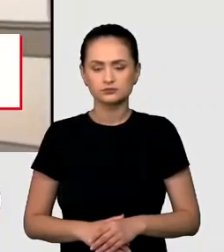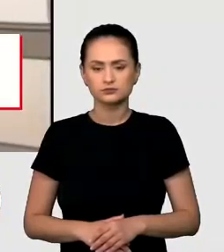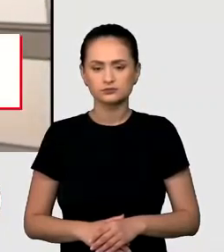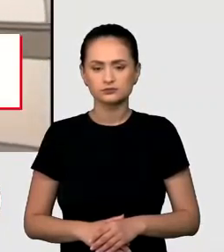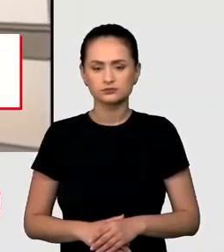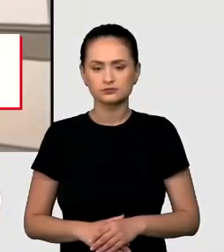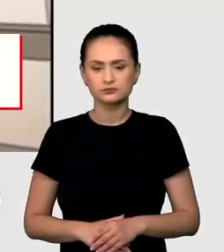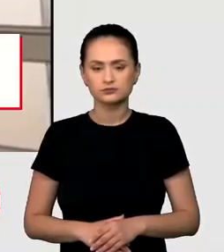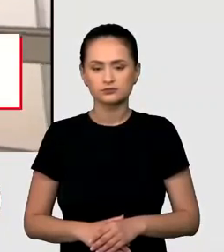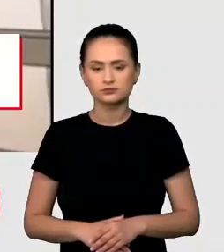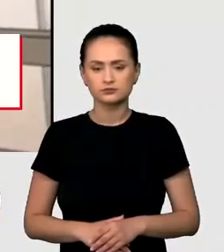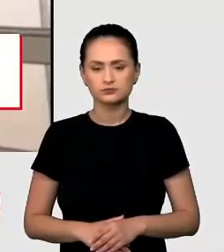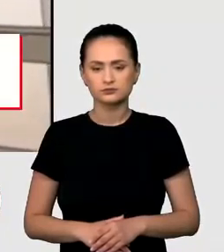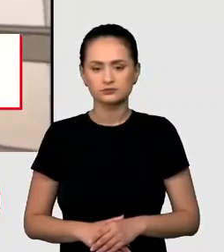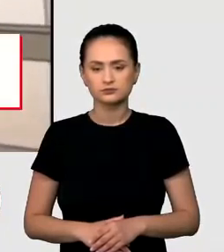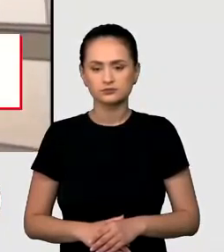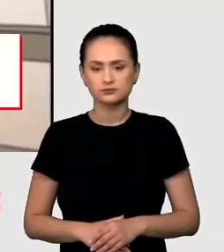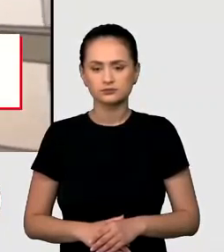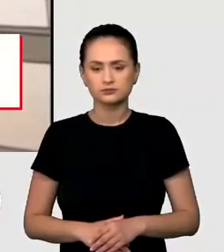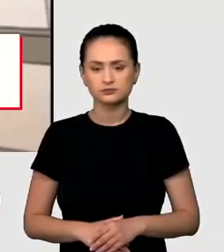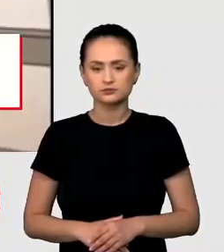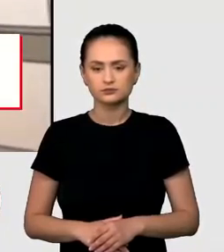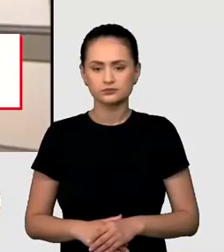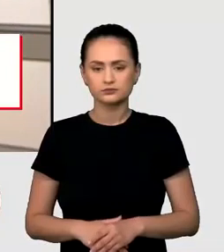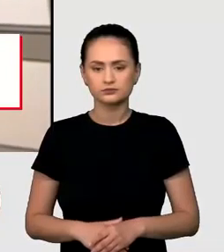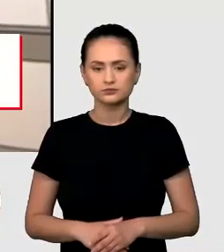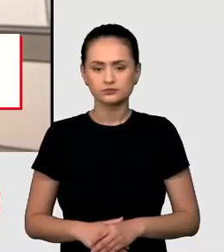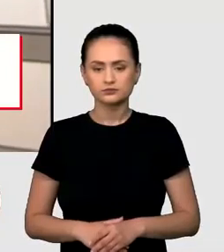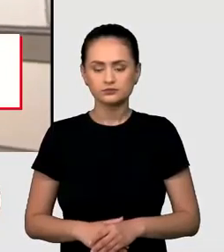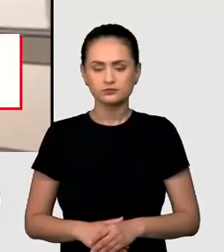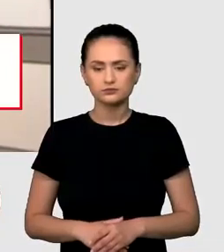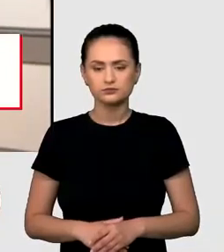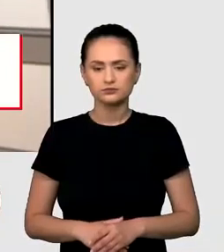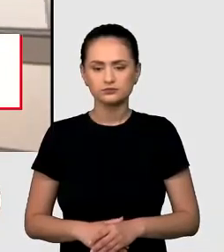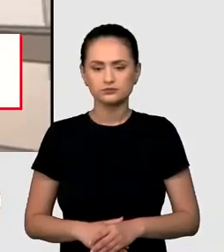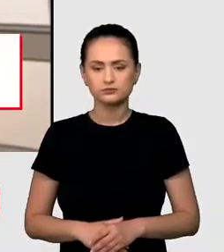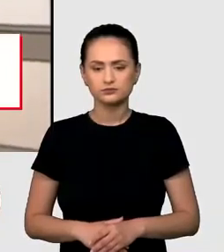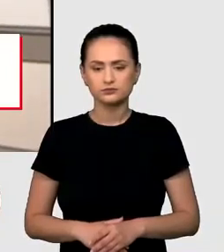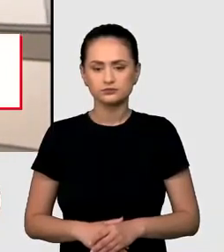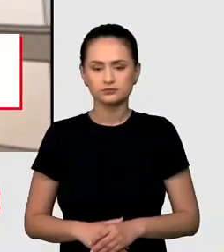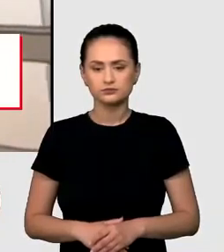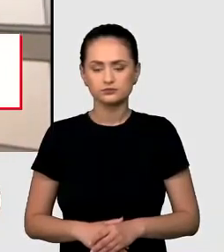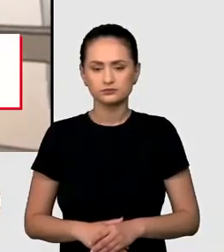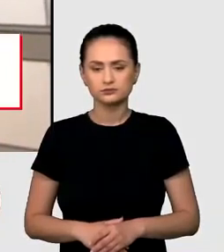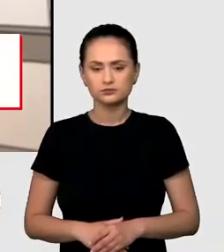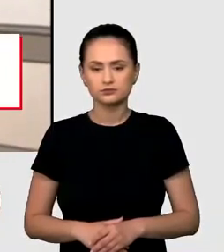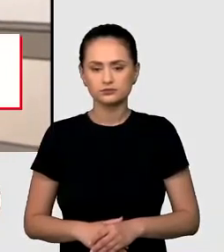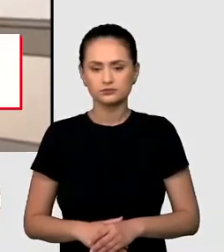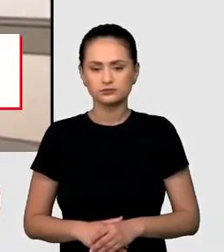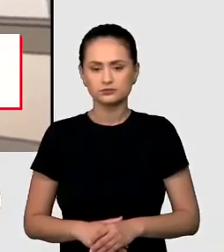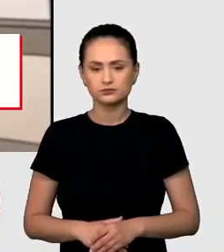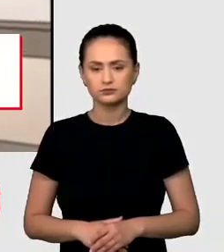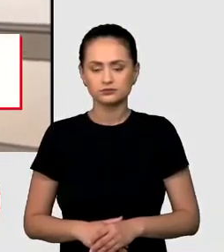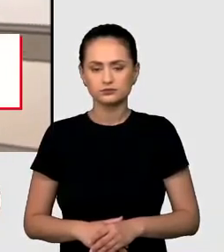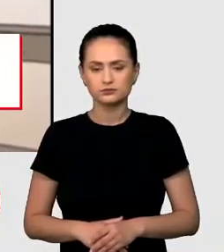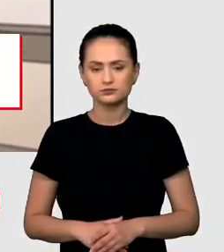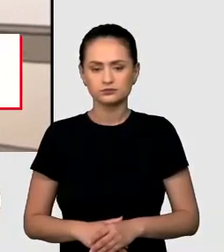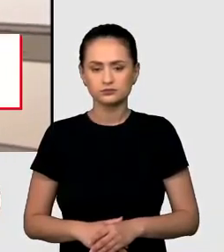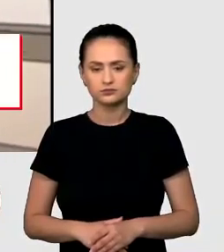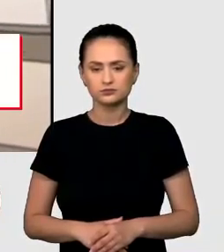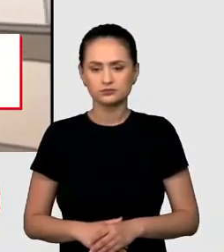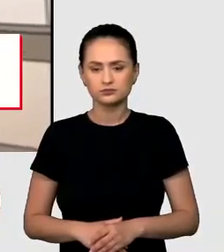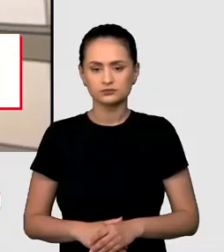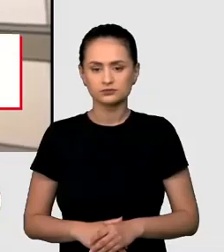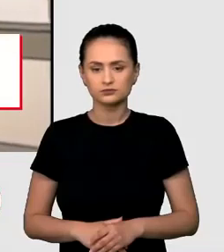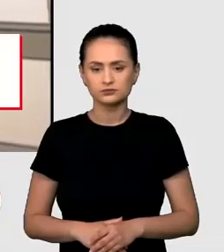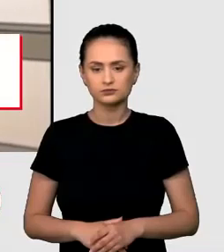дітьми. Тут їх зустріла кортиця, по-людськи і тепло. Умови бачив тимчасові, але непогані.